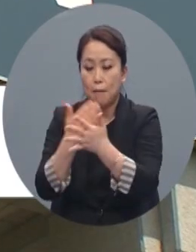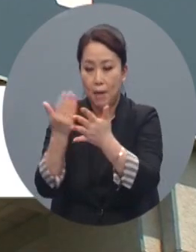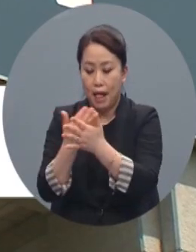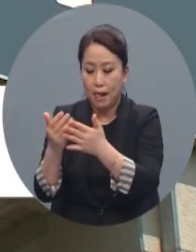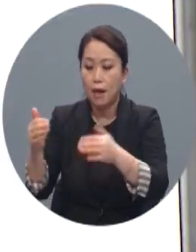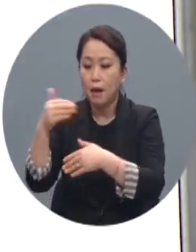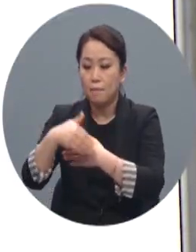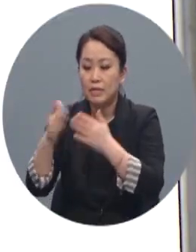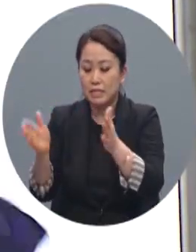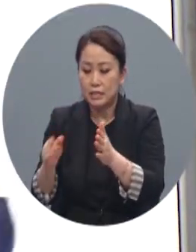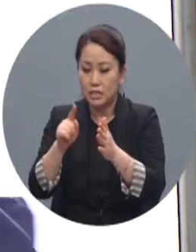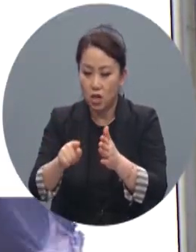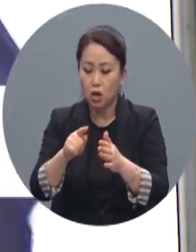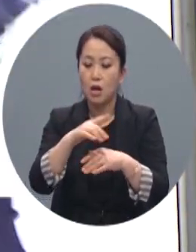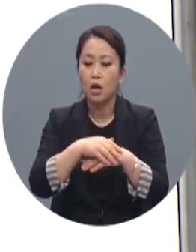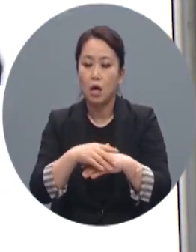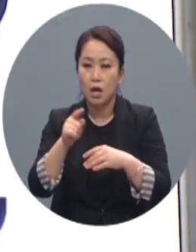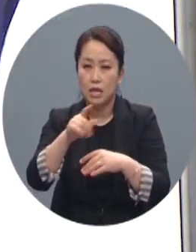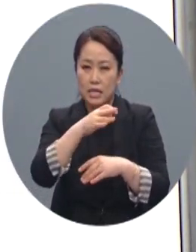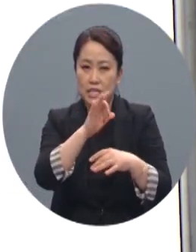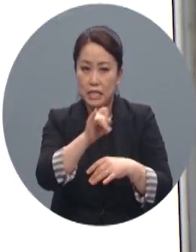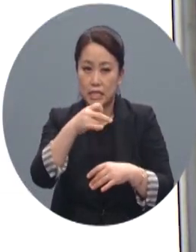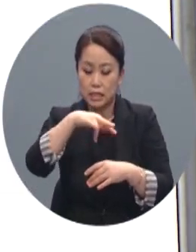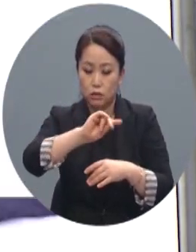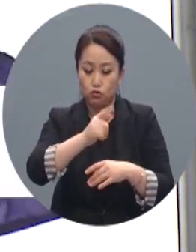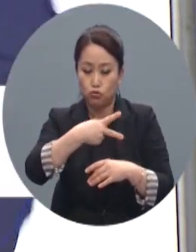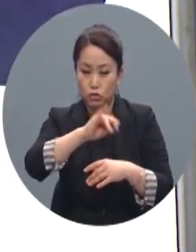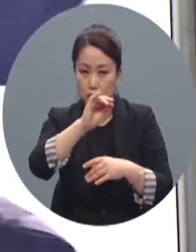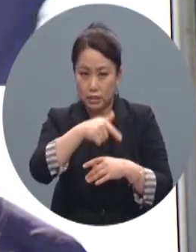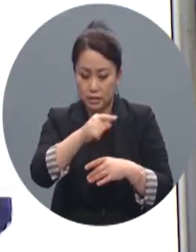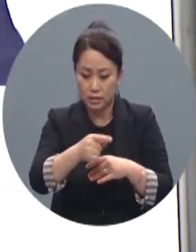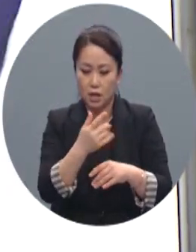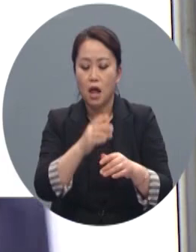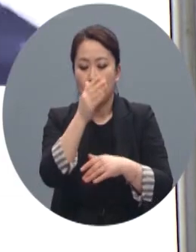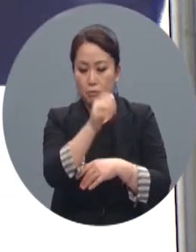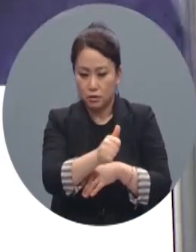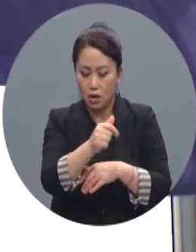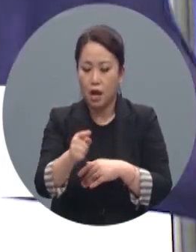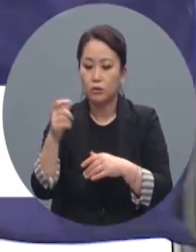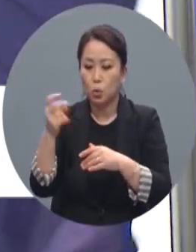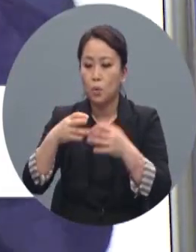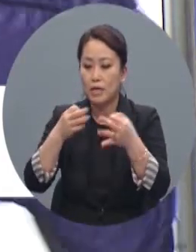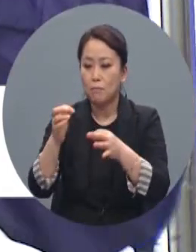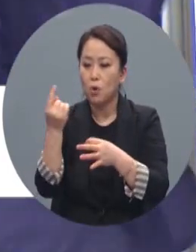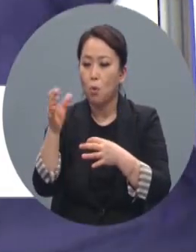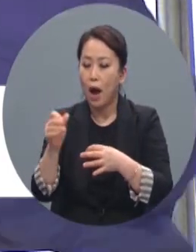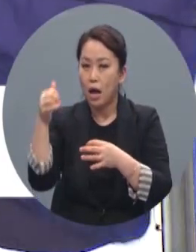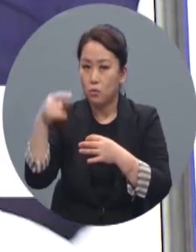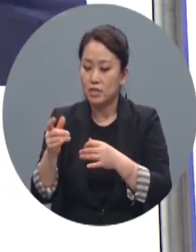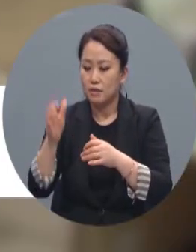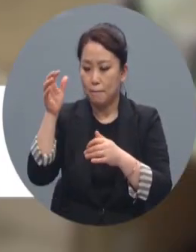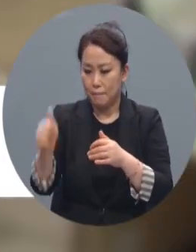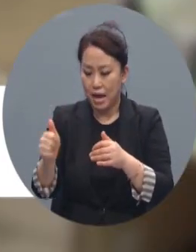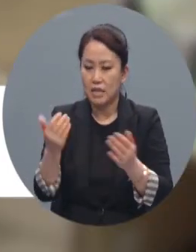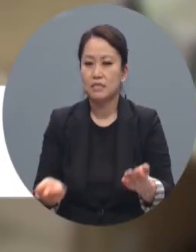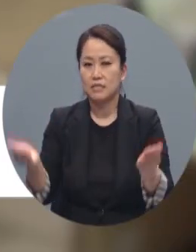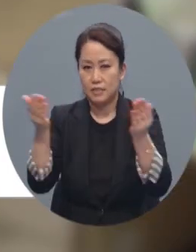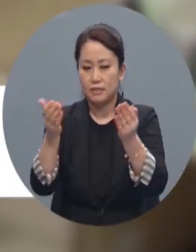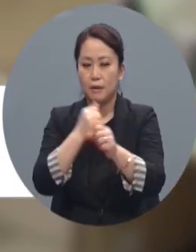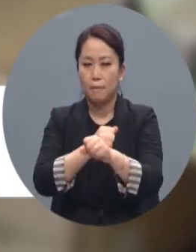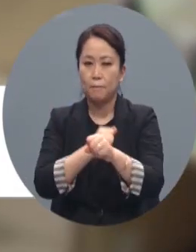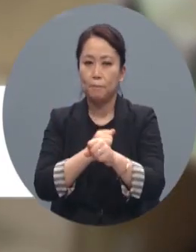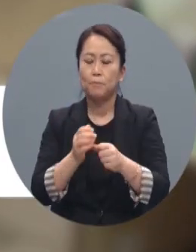정해 이준승 씨를 디지털경제혁신실장에 임명하고 김광회 씨를 도시균형발전실장으로 승진